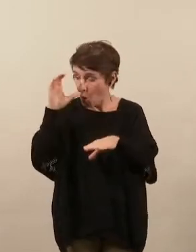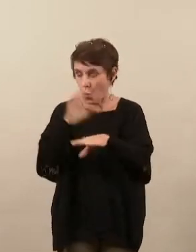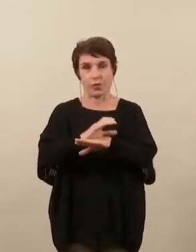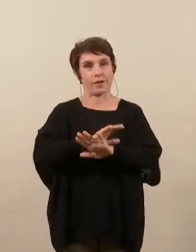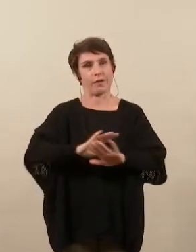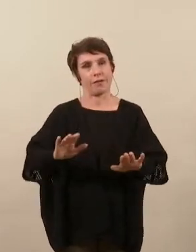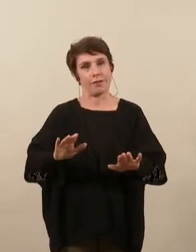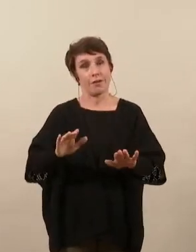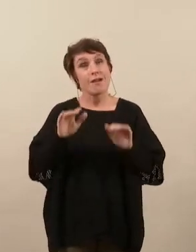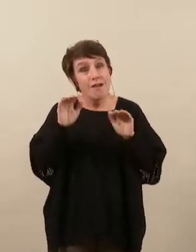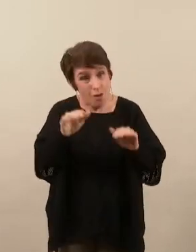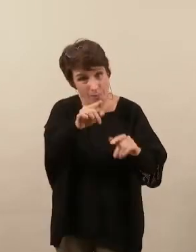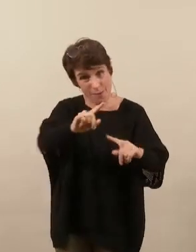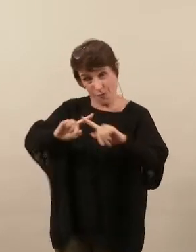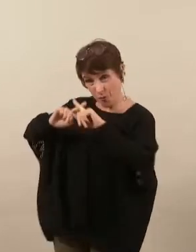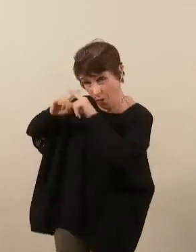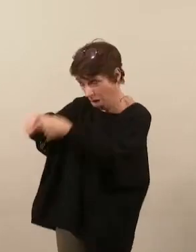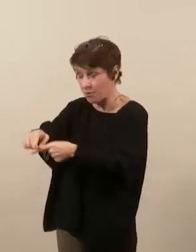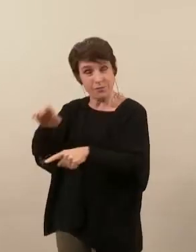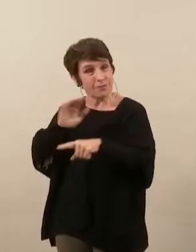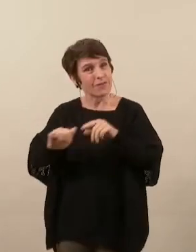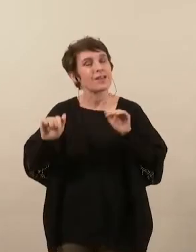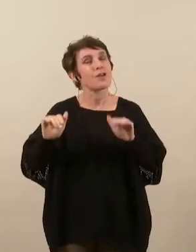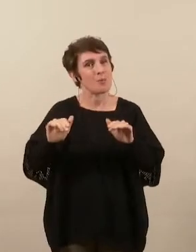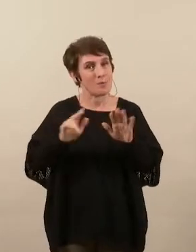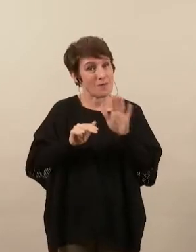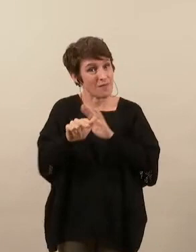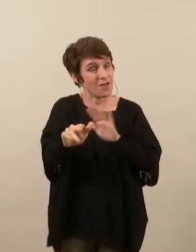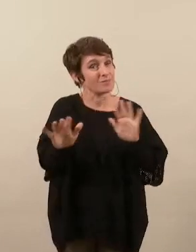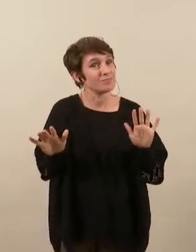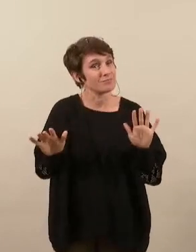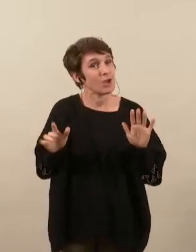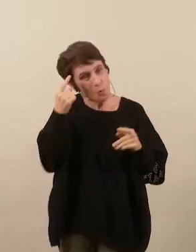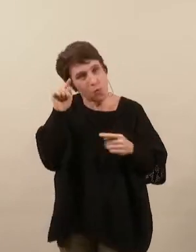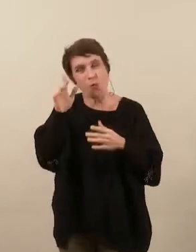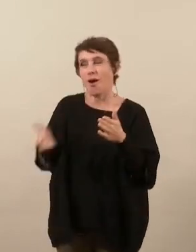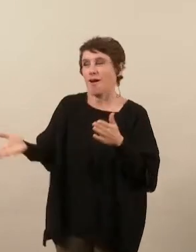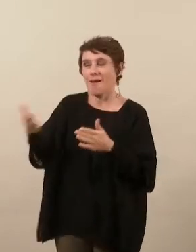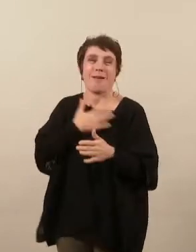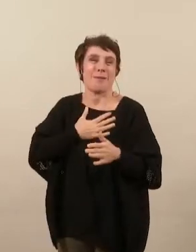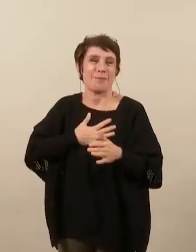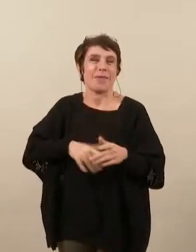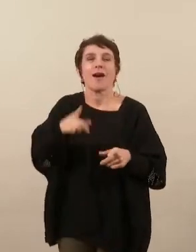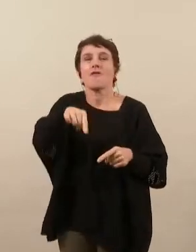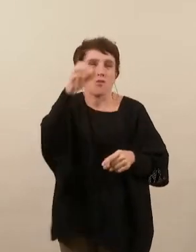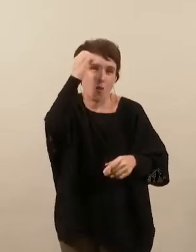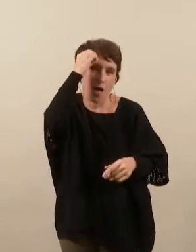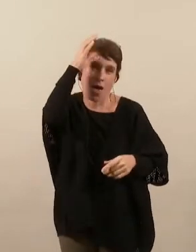Et donc, vous allez le faire contre l'avis des habitants. Mais pour leur bien-être, parce que vous êtes les sachants.